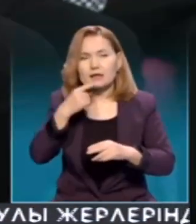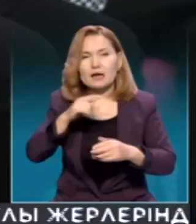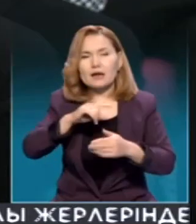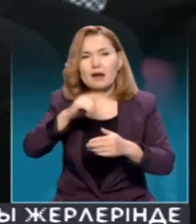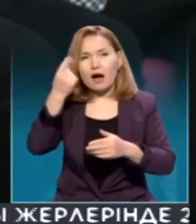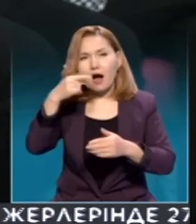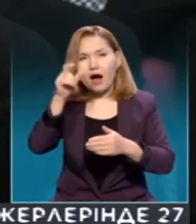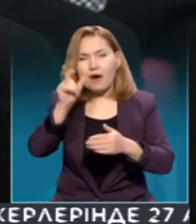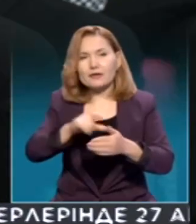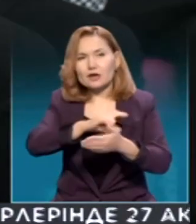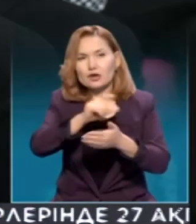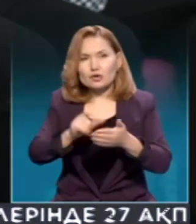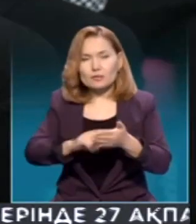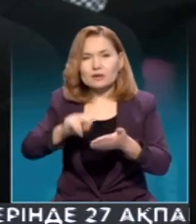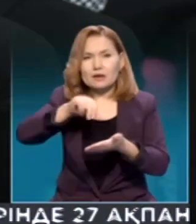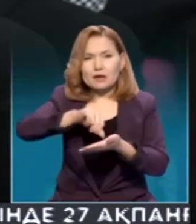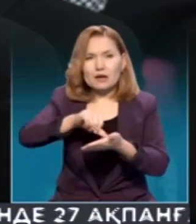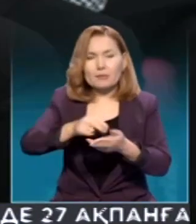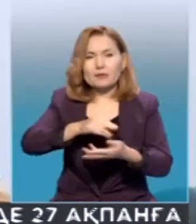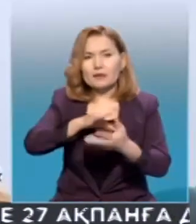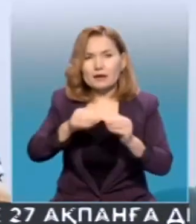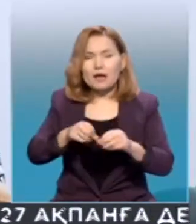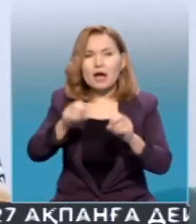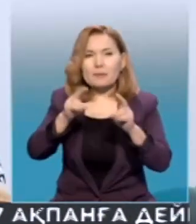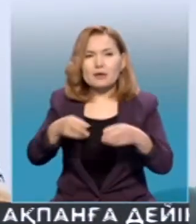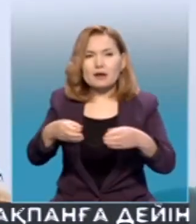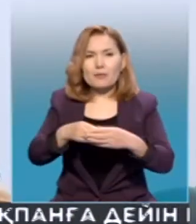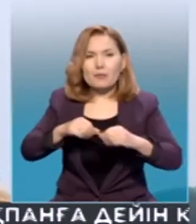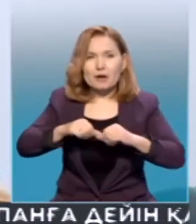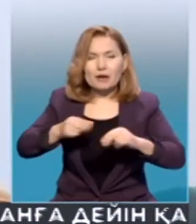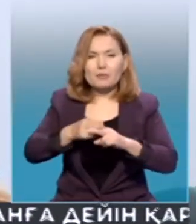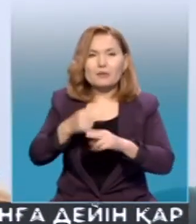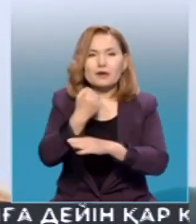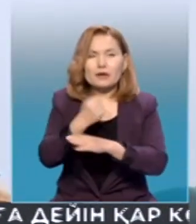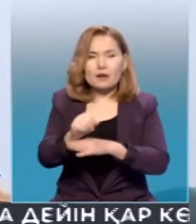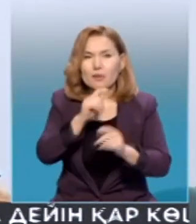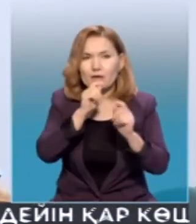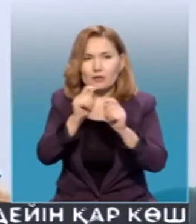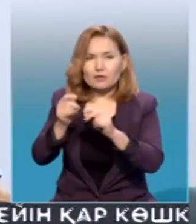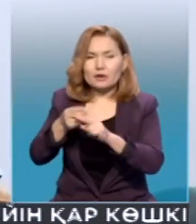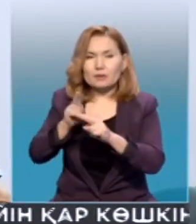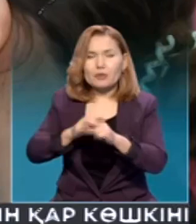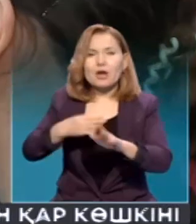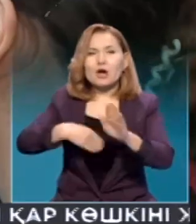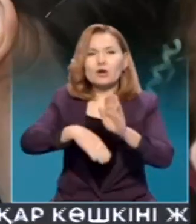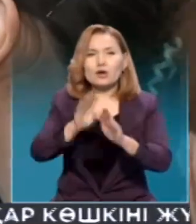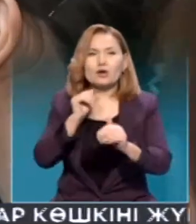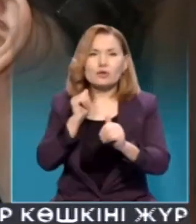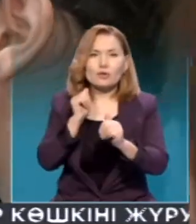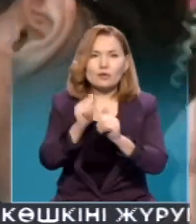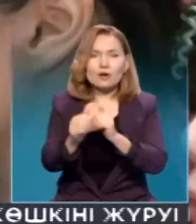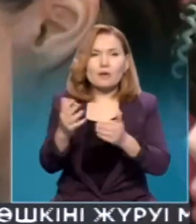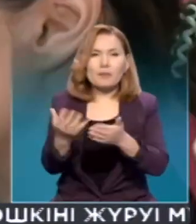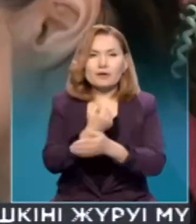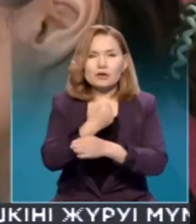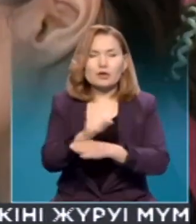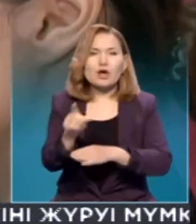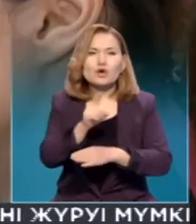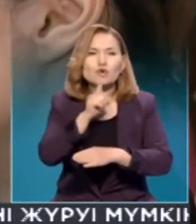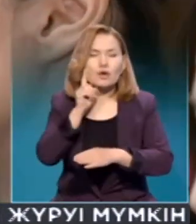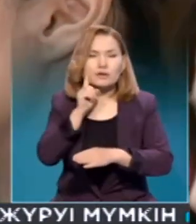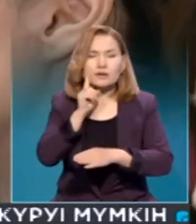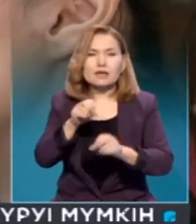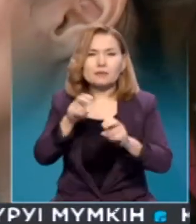шығармашылық жұмыстарын жіберген. Ұйымдастырушылары мен арнайы құрылған комиссия жеңімпаздарды анықтады. 100-ден жүйрік шыққан дарынды жастарға